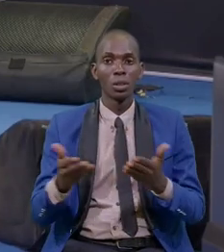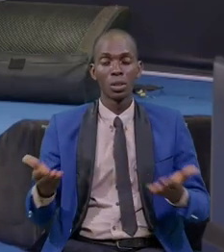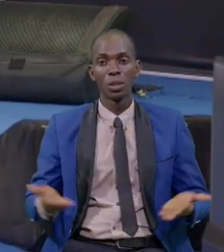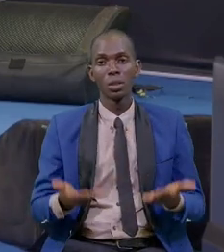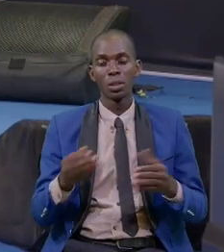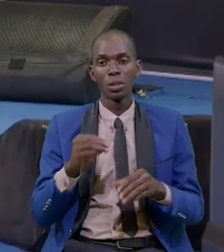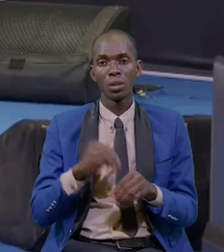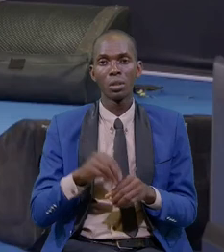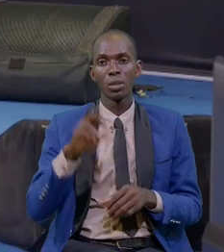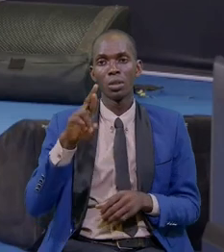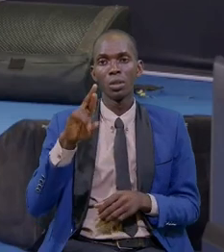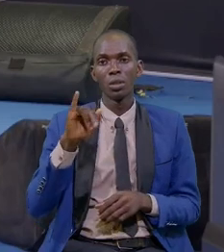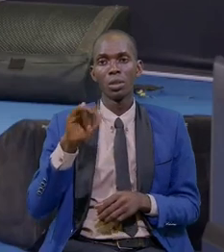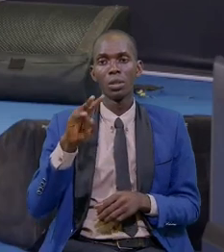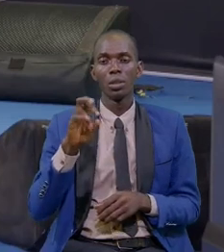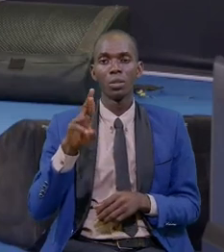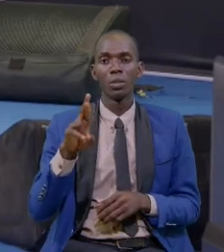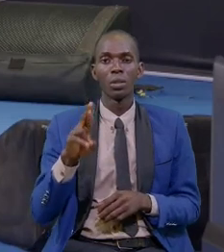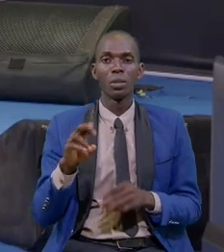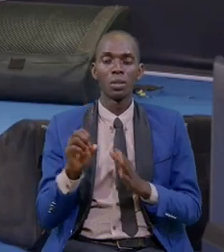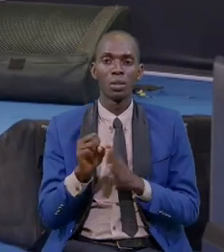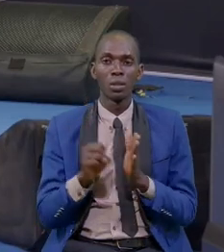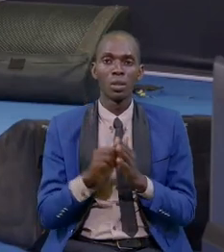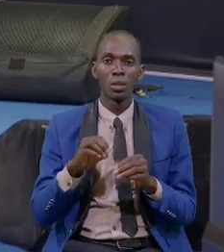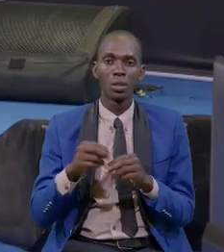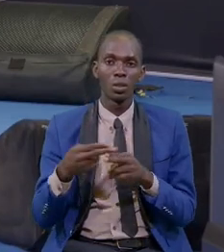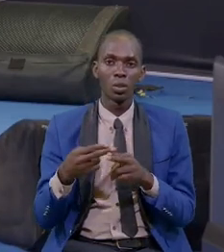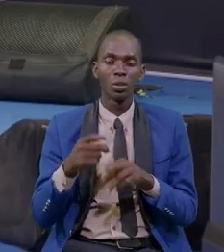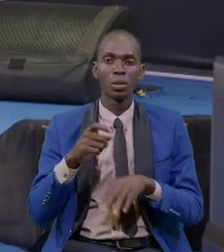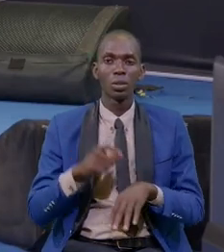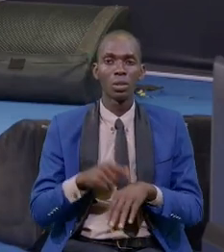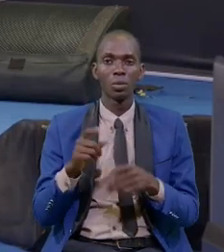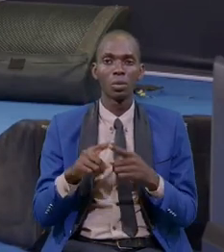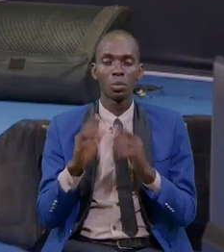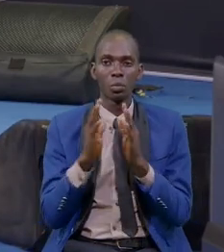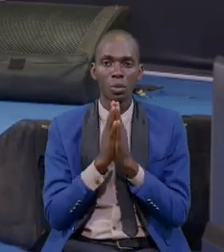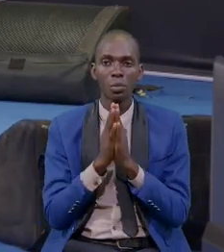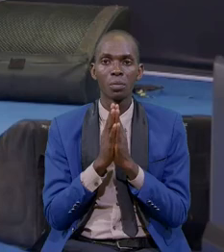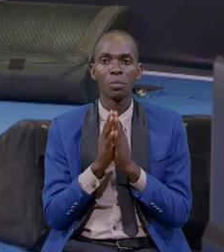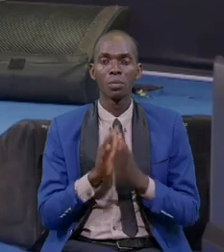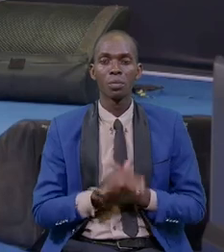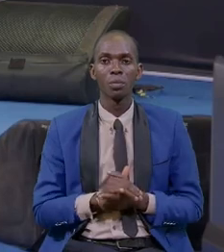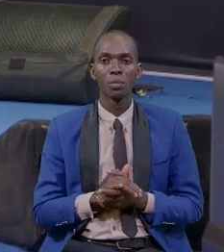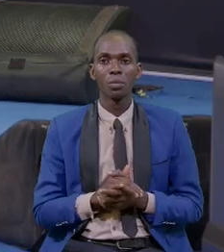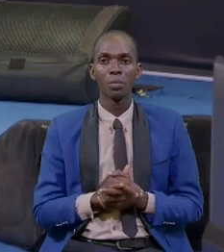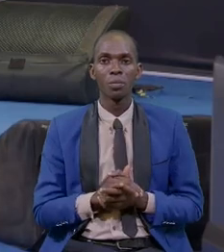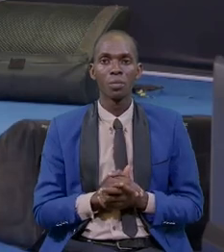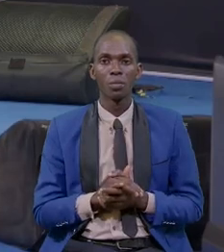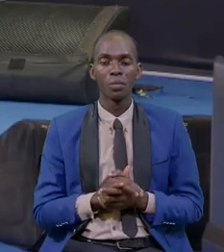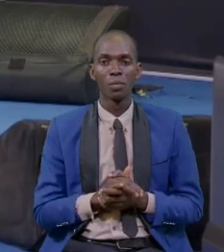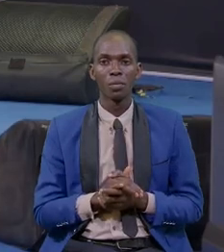river de venir nous conduire dans une prière brève. Tenez-vous debout, c'est très bien, vous êtes déjà